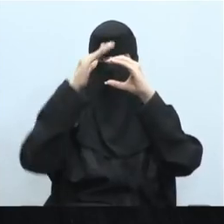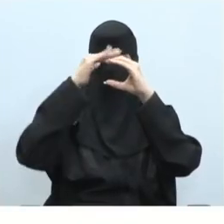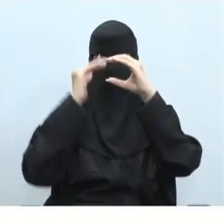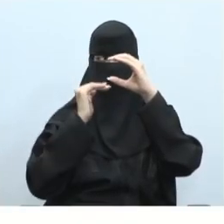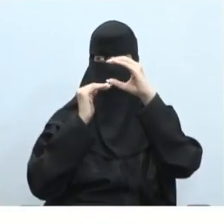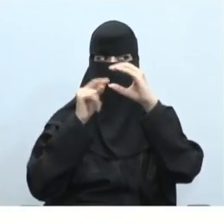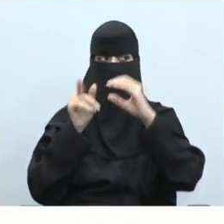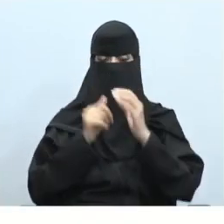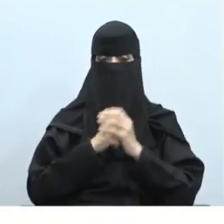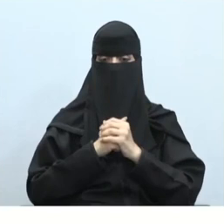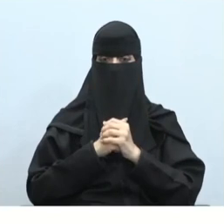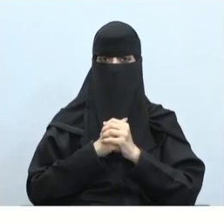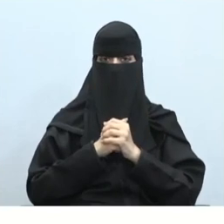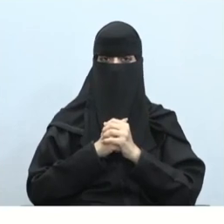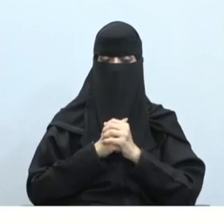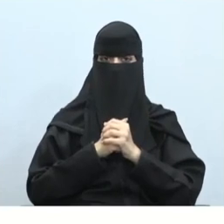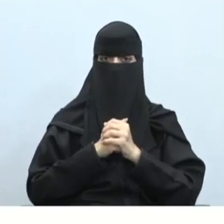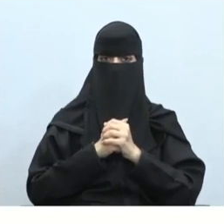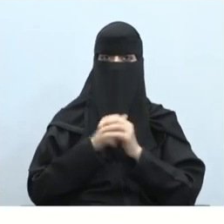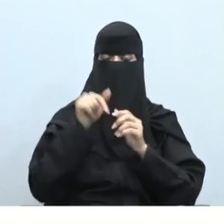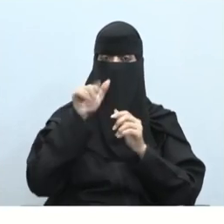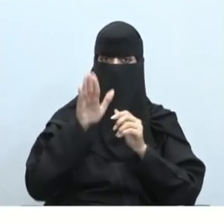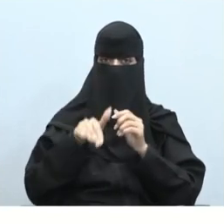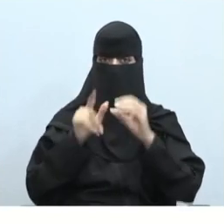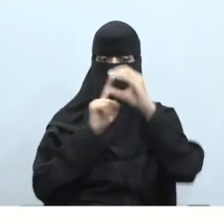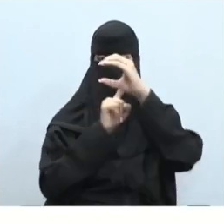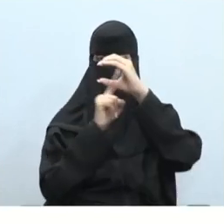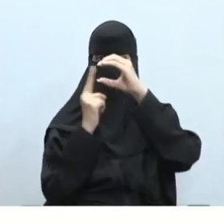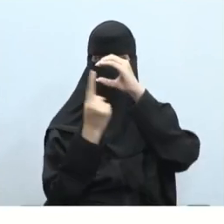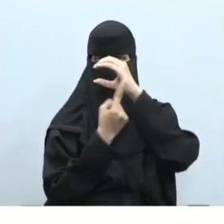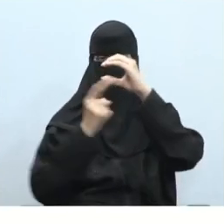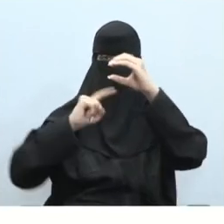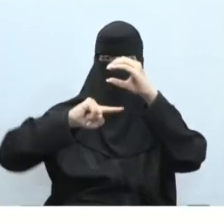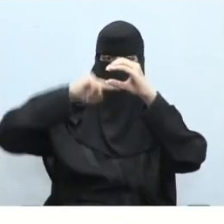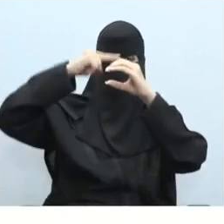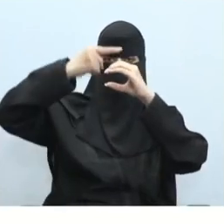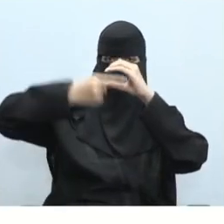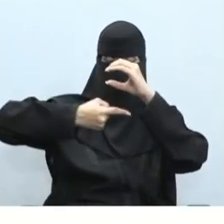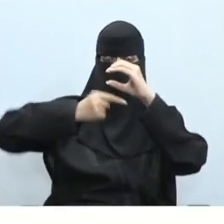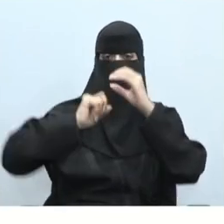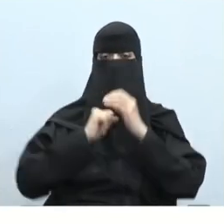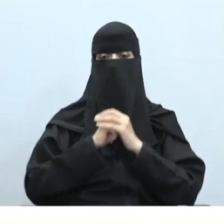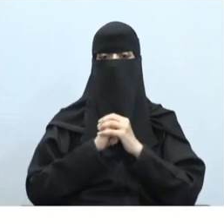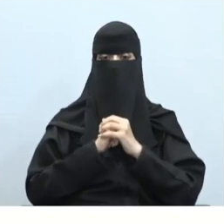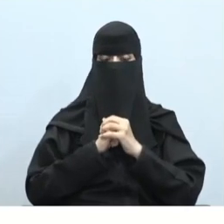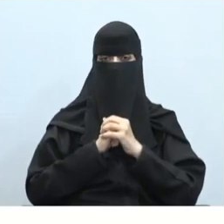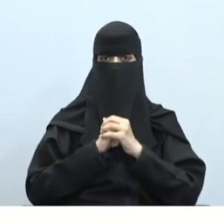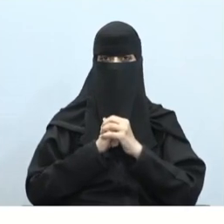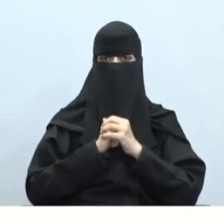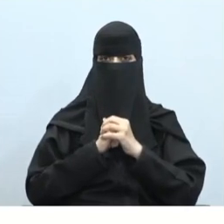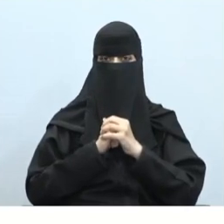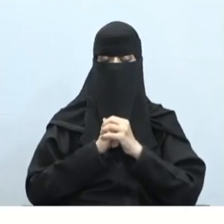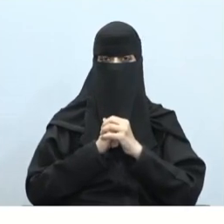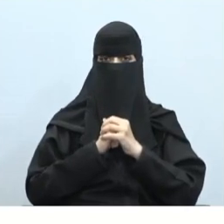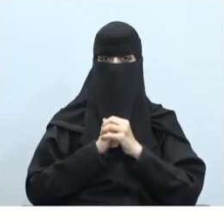القطبين اذا القطر الاستوائي والقطر القطبي والمحيط الاستوائي والمحيط القطبي